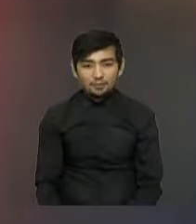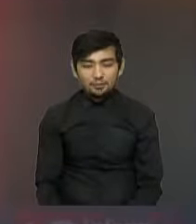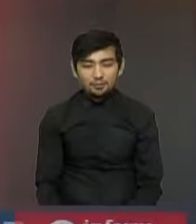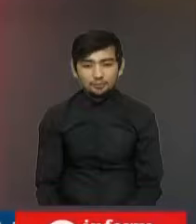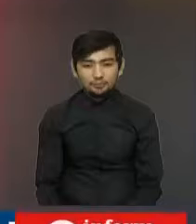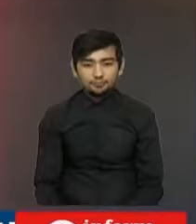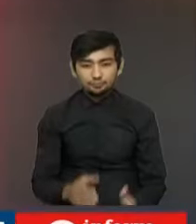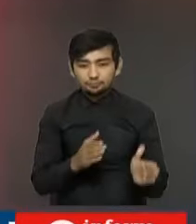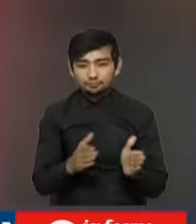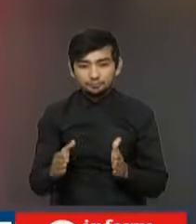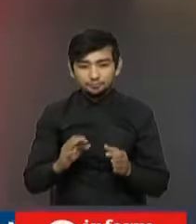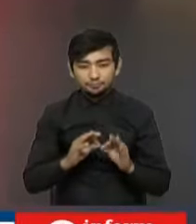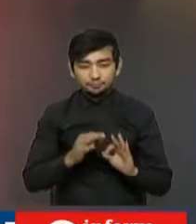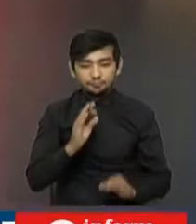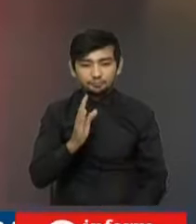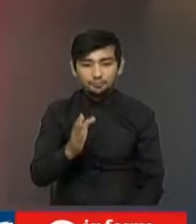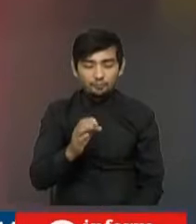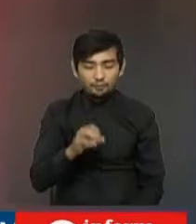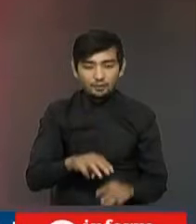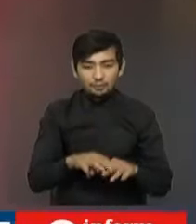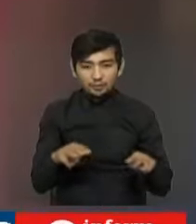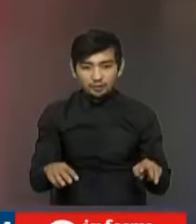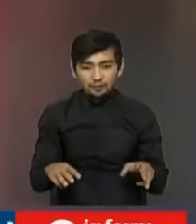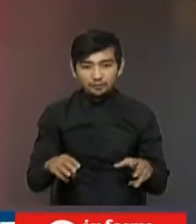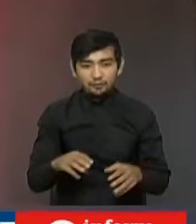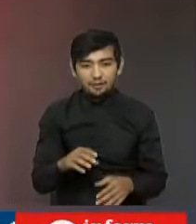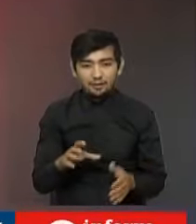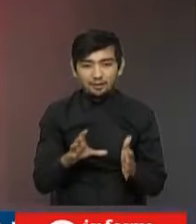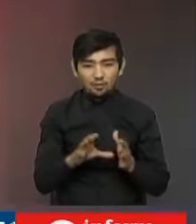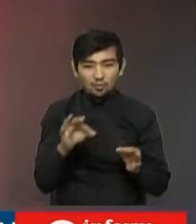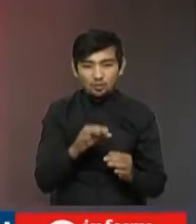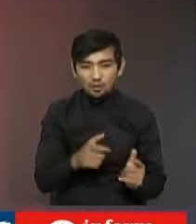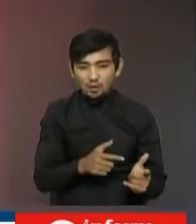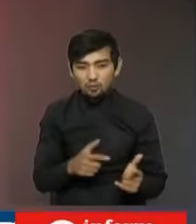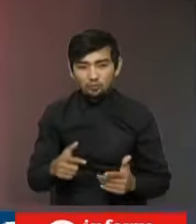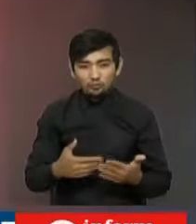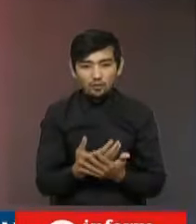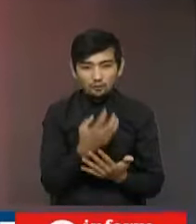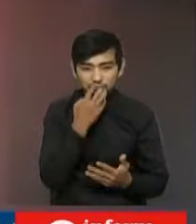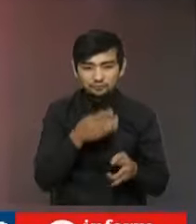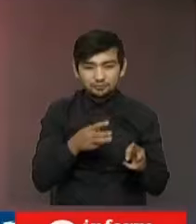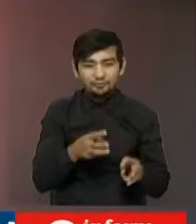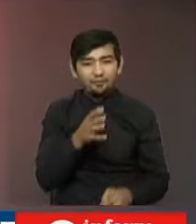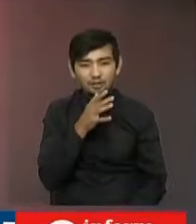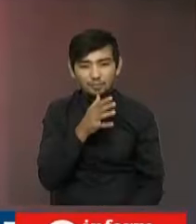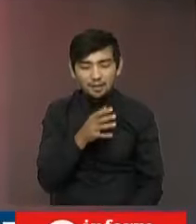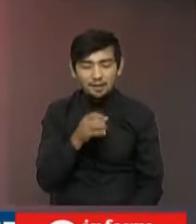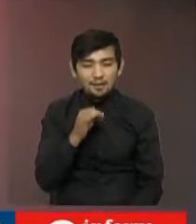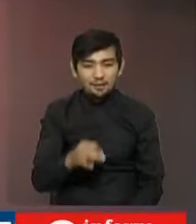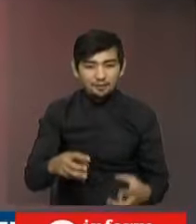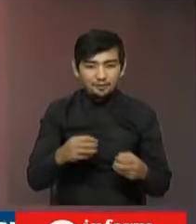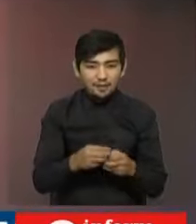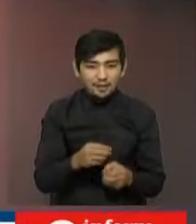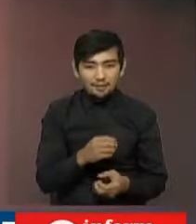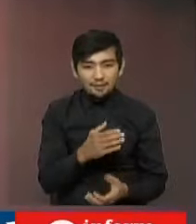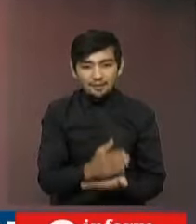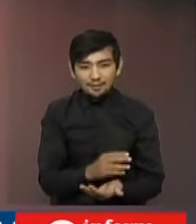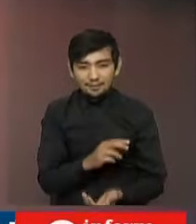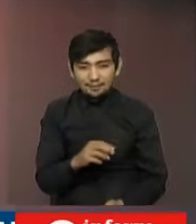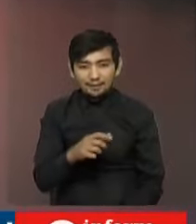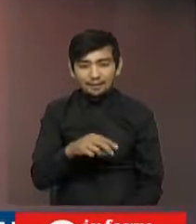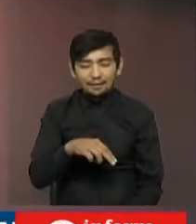И обо всем по порядку. В Министерстве энергетики отчитались о готовности к новому отопительному сезону. И если проведенный ремонт на